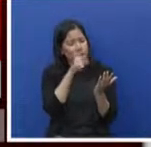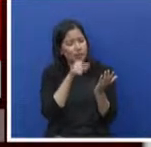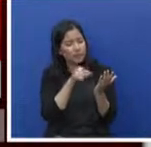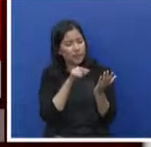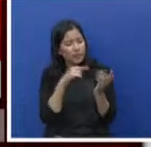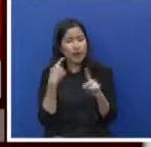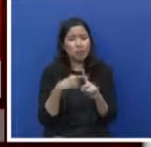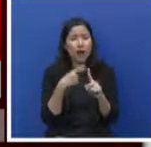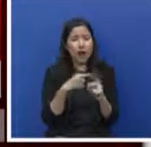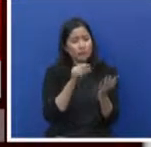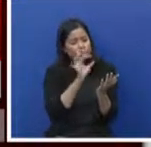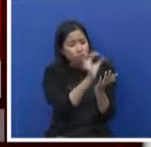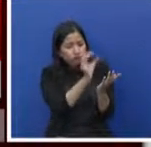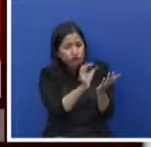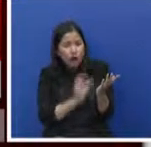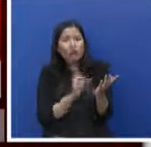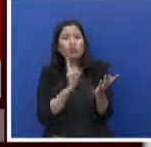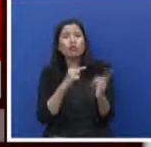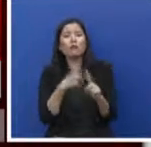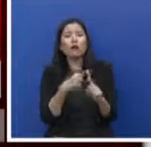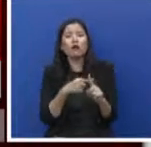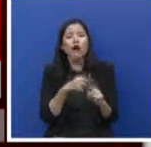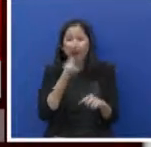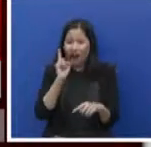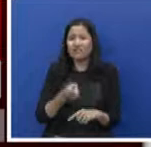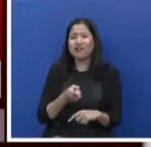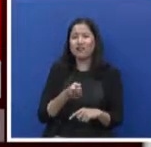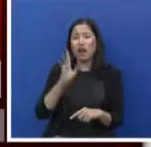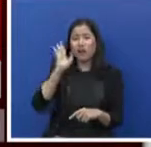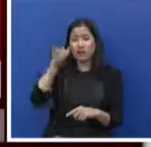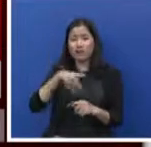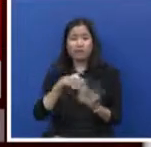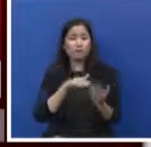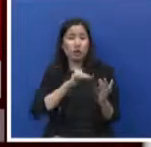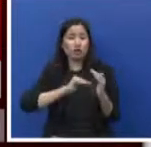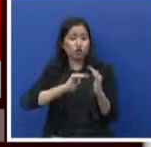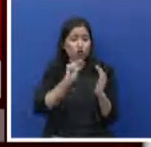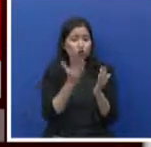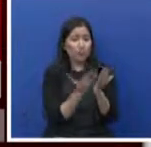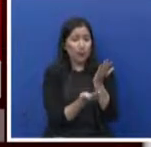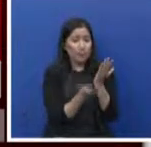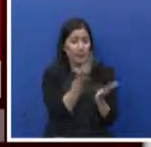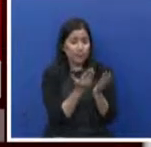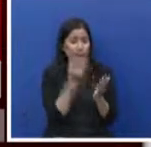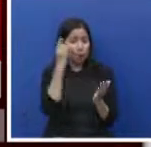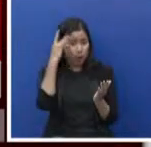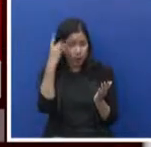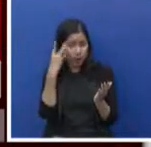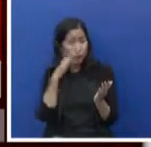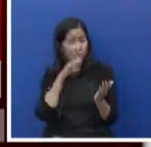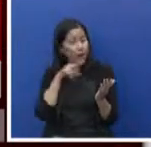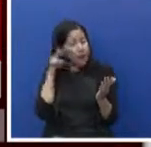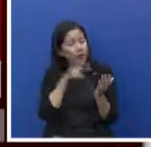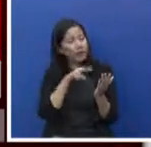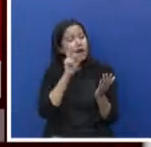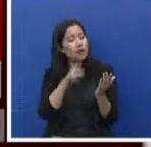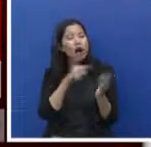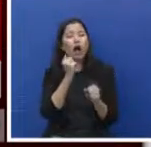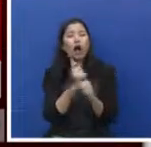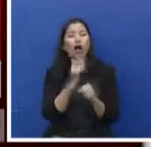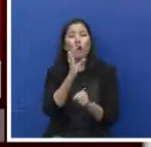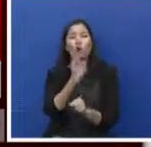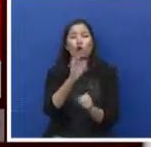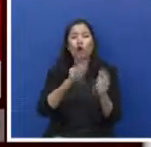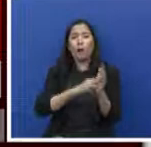sendiri? Ada, Mbak. Jadi apabila teman-teman masuk ke aplikasi Gojek, bisa langsung masuk ke aplikasi GoMap. Nah, begitu